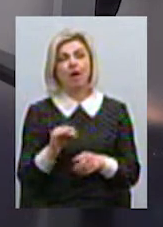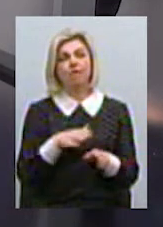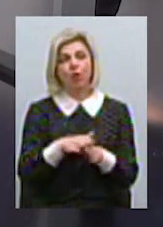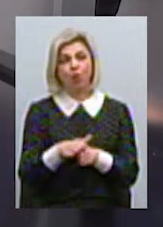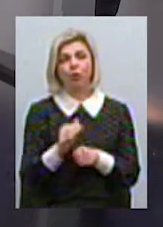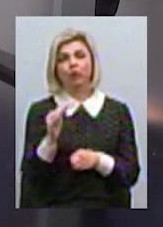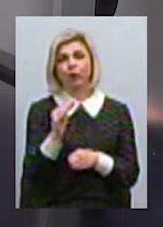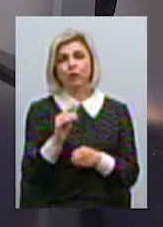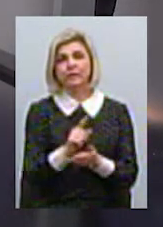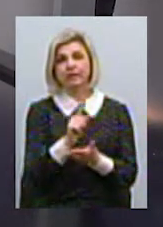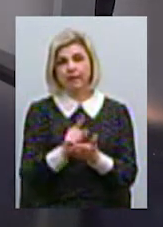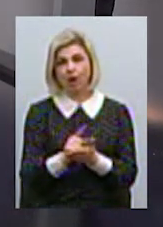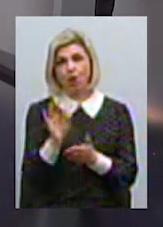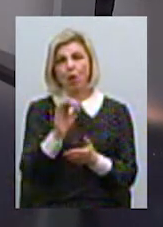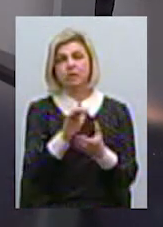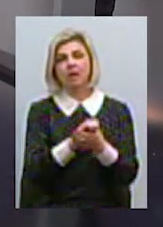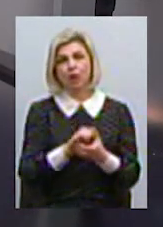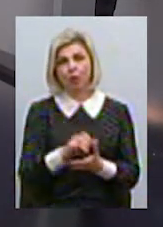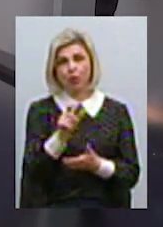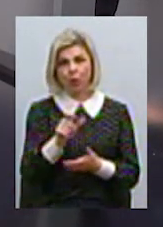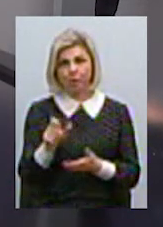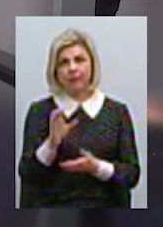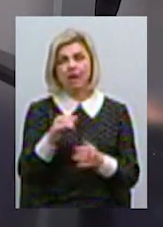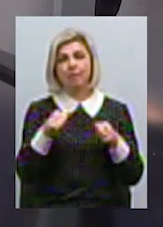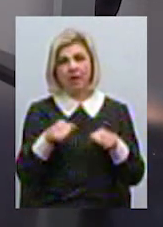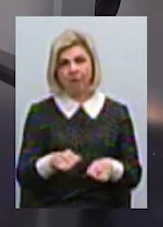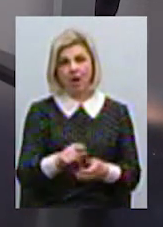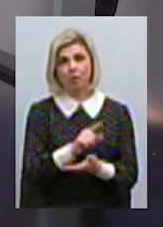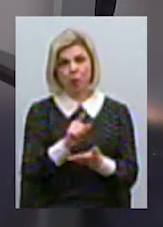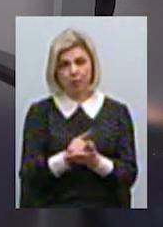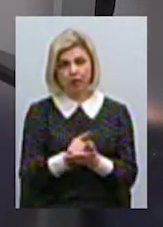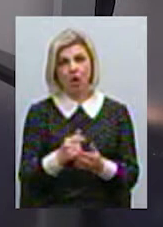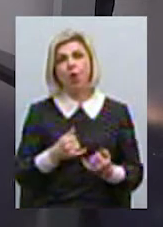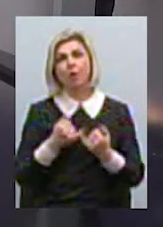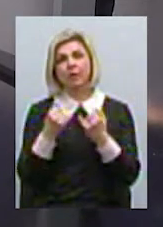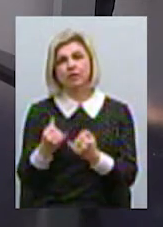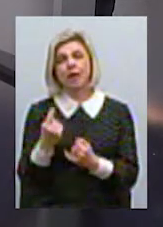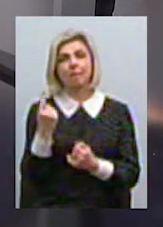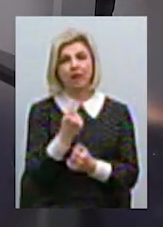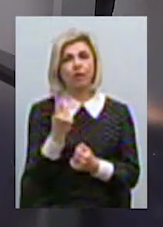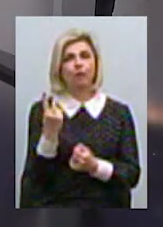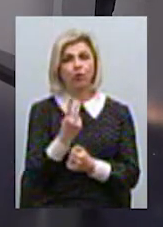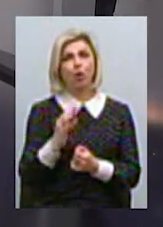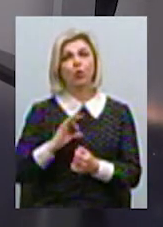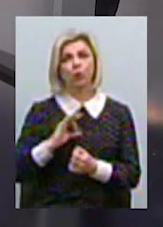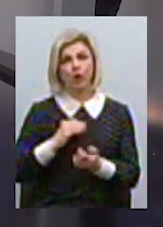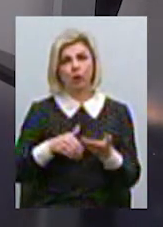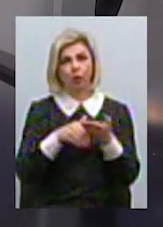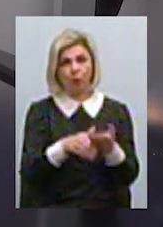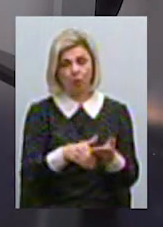функцію щодо ознайомлення людей з правами і обов'язками, забезпечення надання первинної і вторинної правової допомоги, а